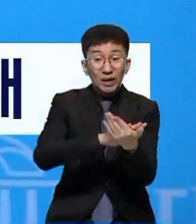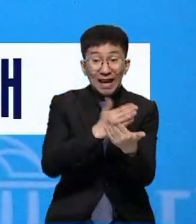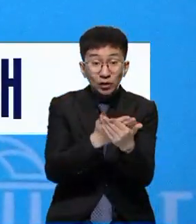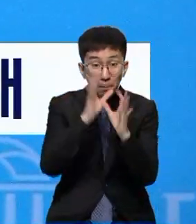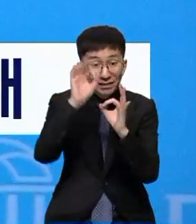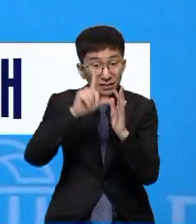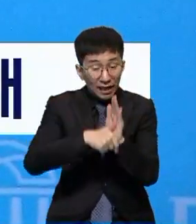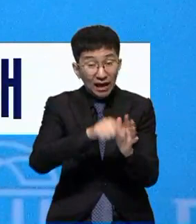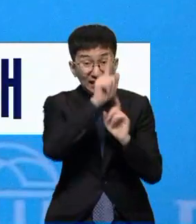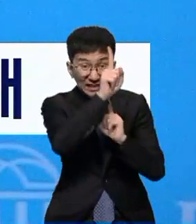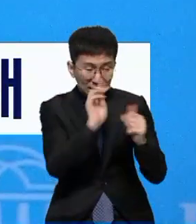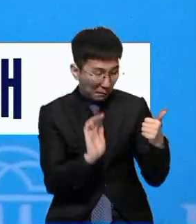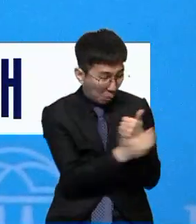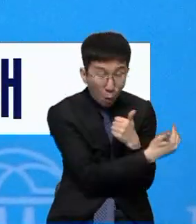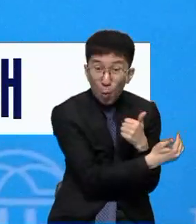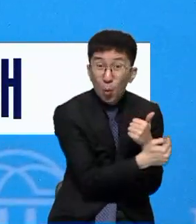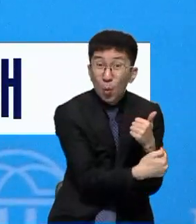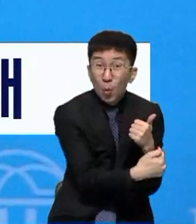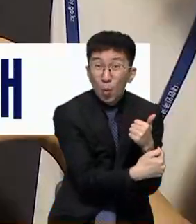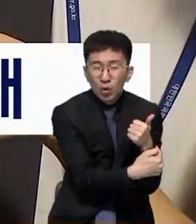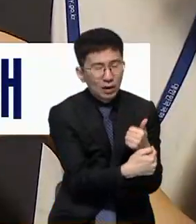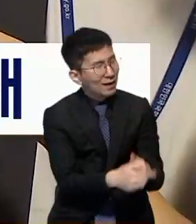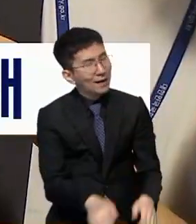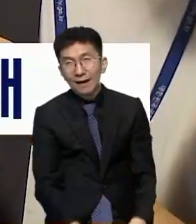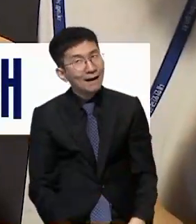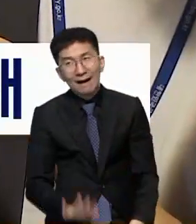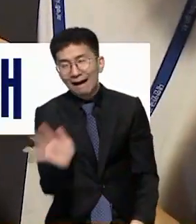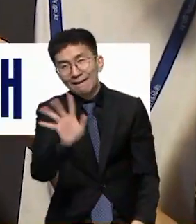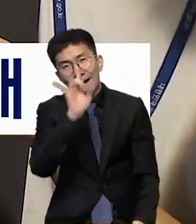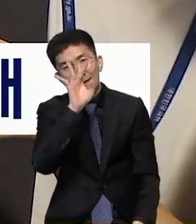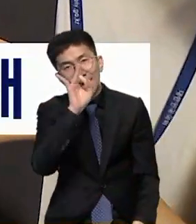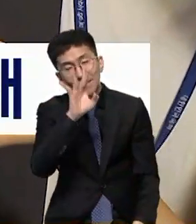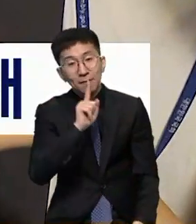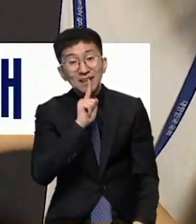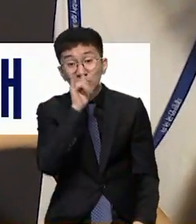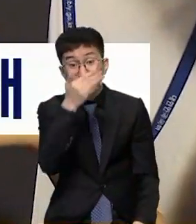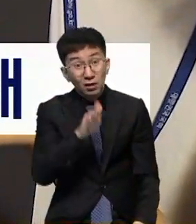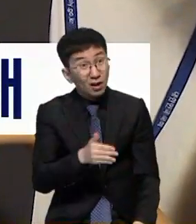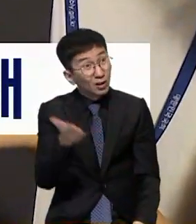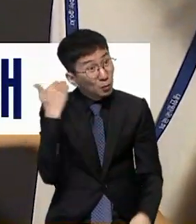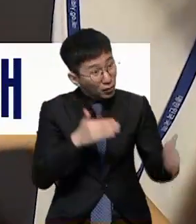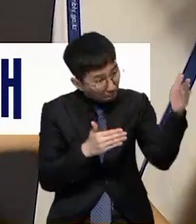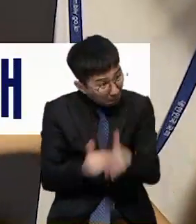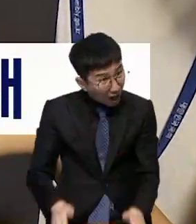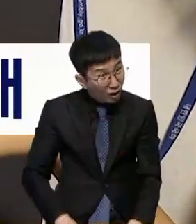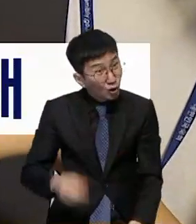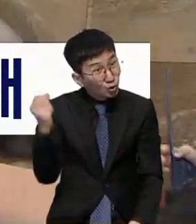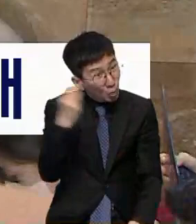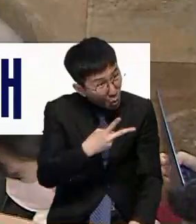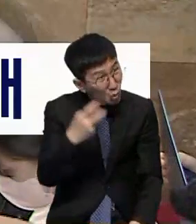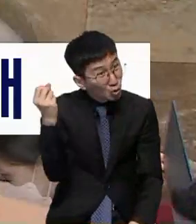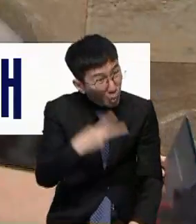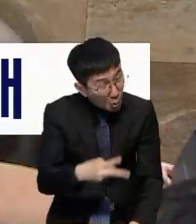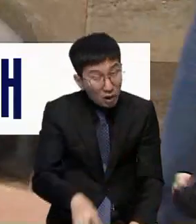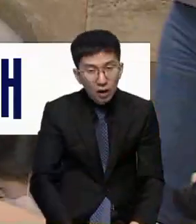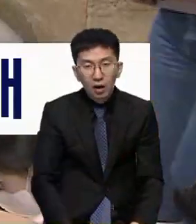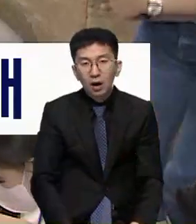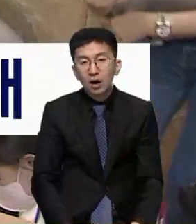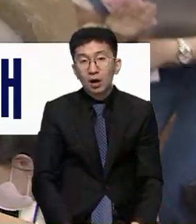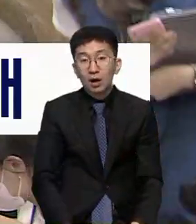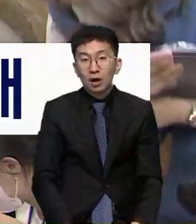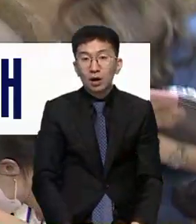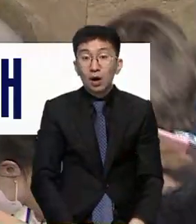이재명 의원 방탄용으로 규정한 일부 비명계 의원들은 한번 부결된 안건을 같은 회기 내에 다시 상정할 수